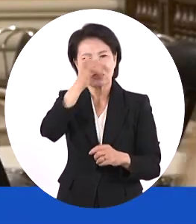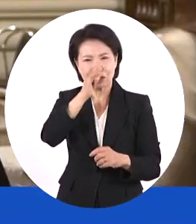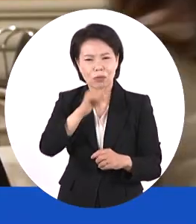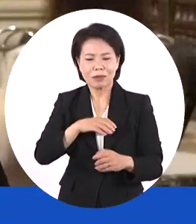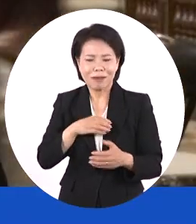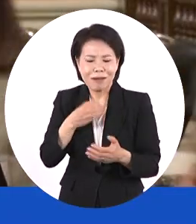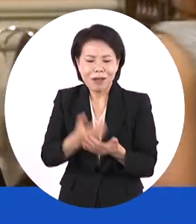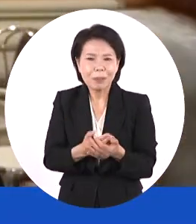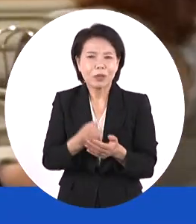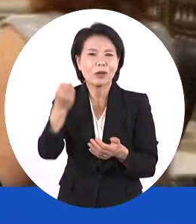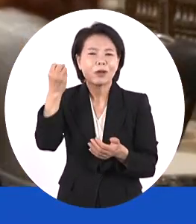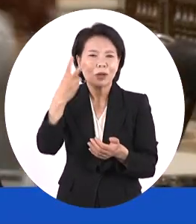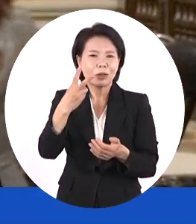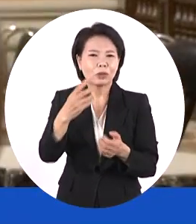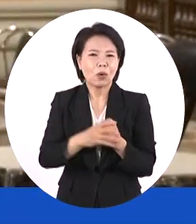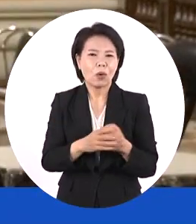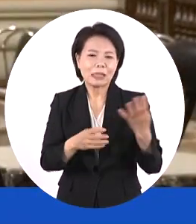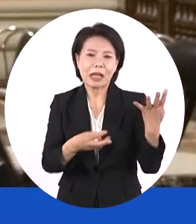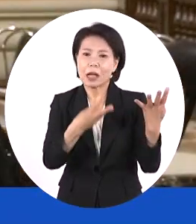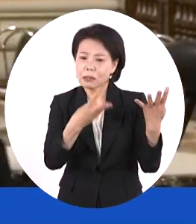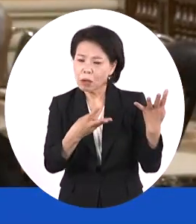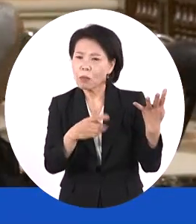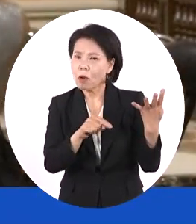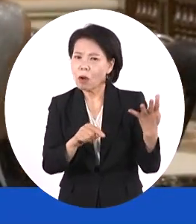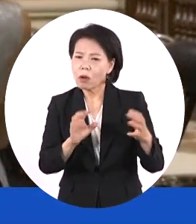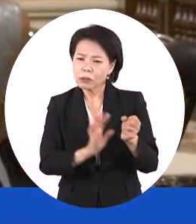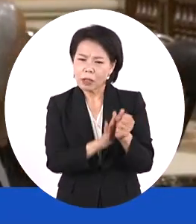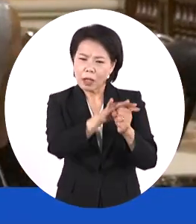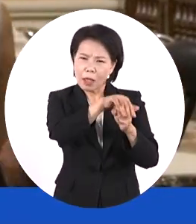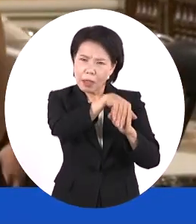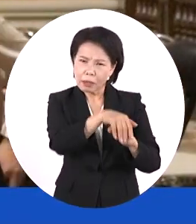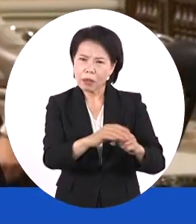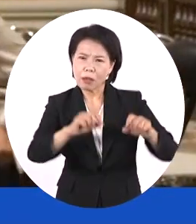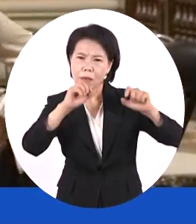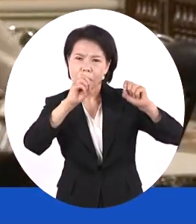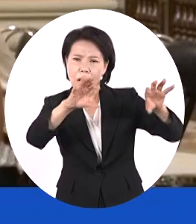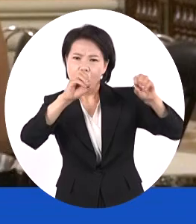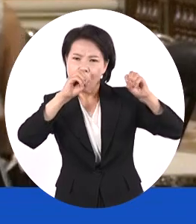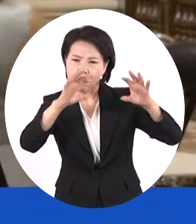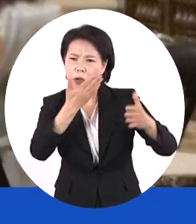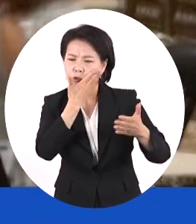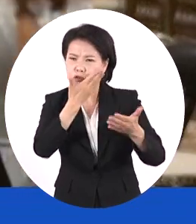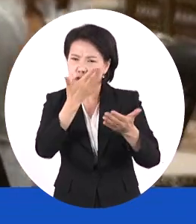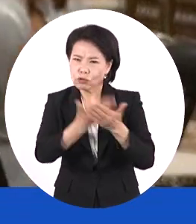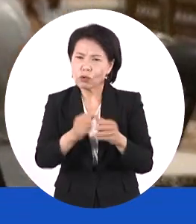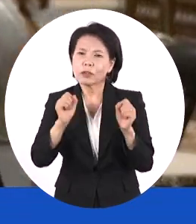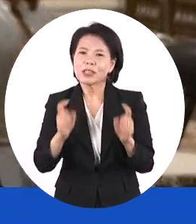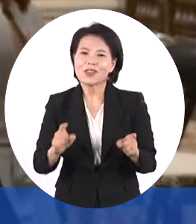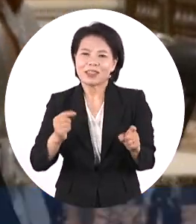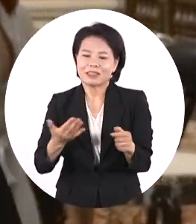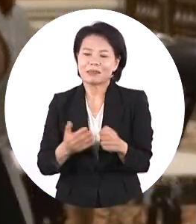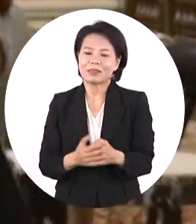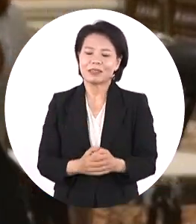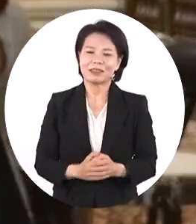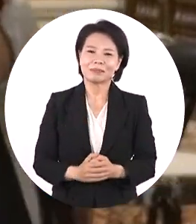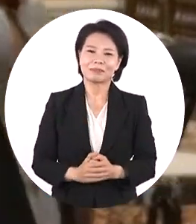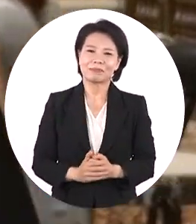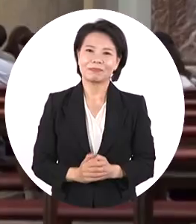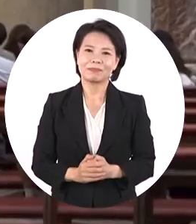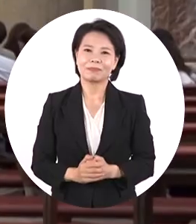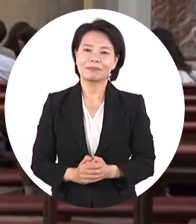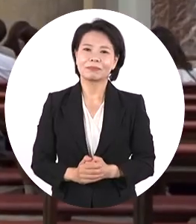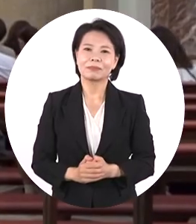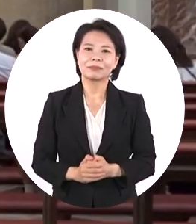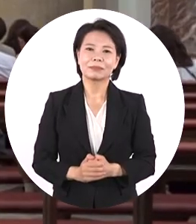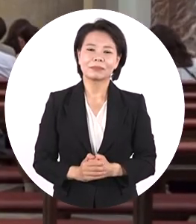참 감회롭고요. 무엇보다도 그런 의미에서 4.3이 세계의 한 걸음 나가는 데 있어서 중요한 계기가 되었다라고 생각합니다.